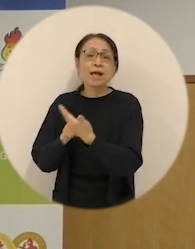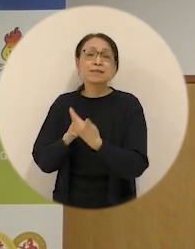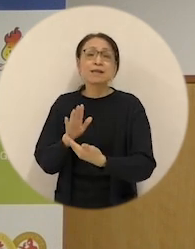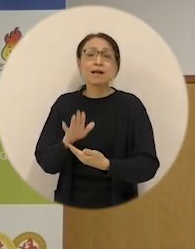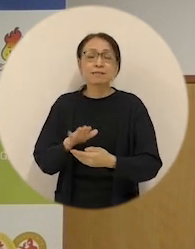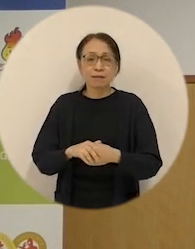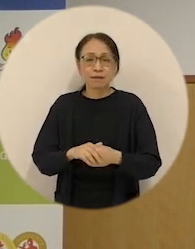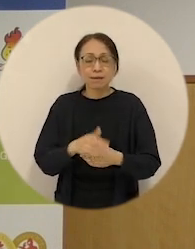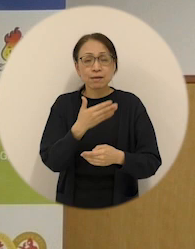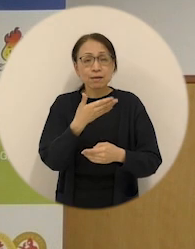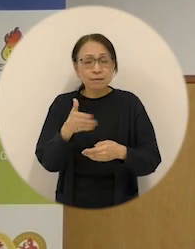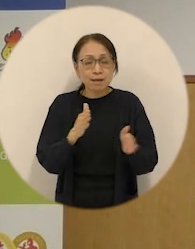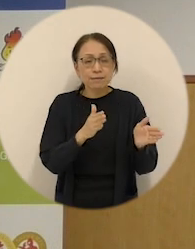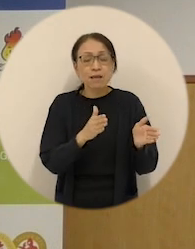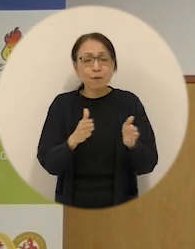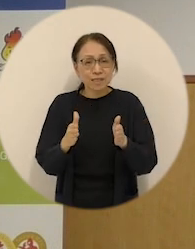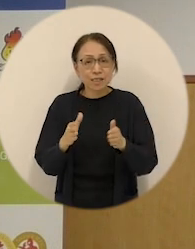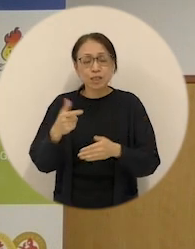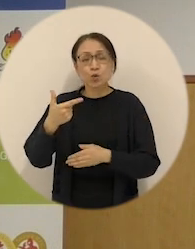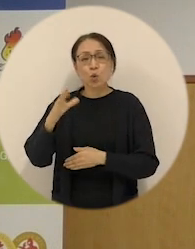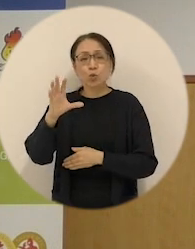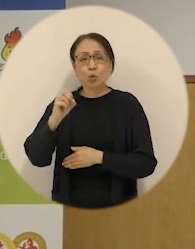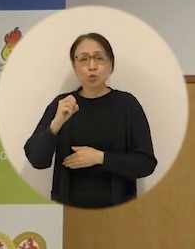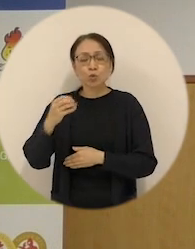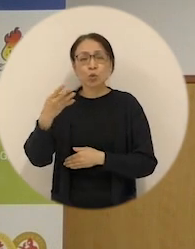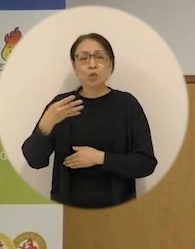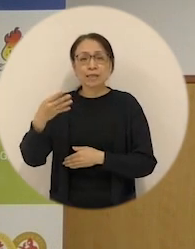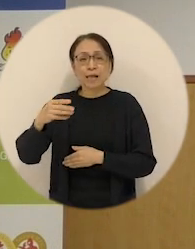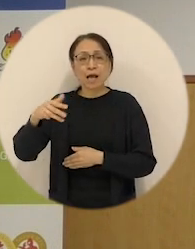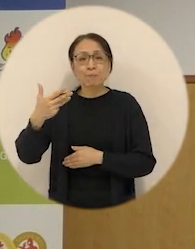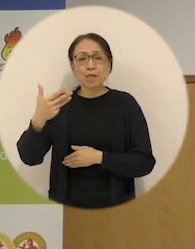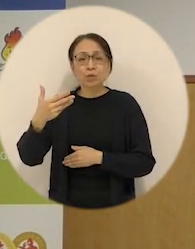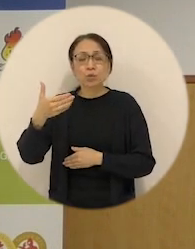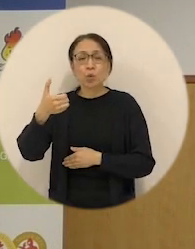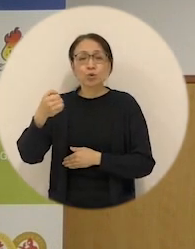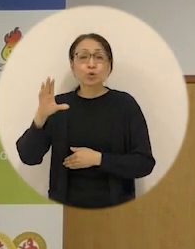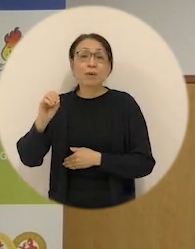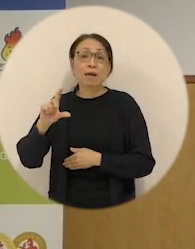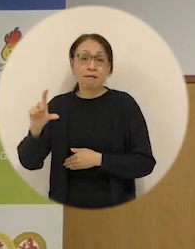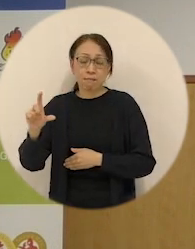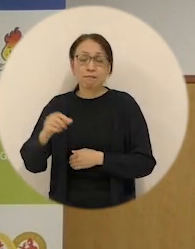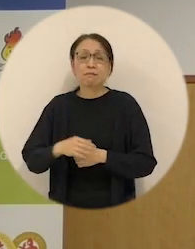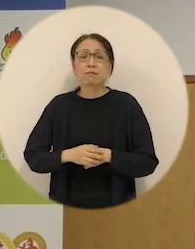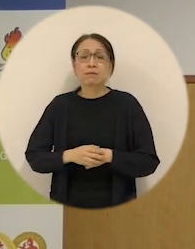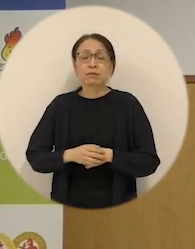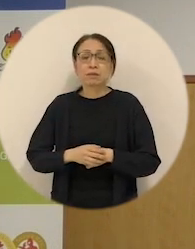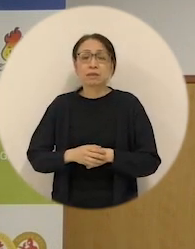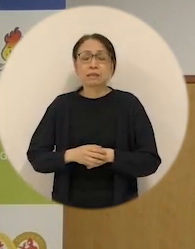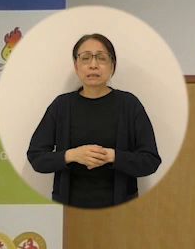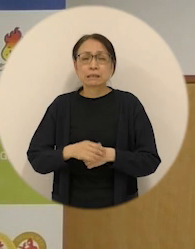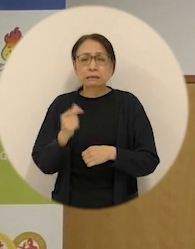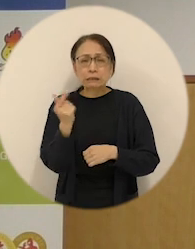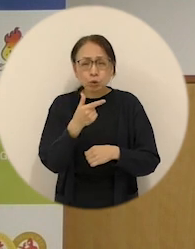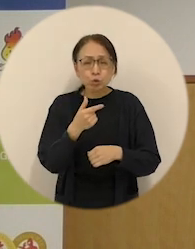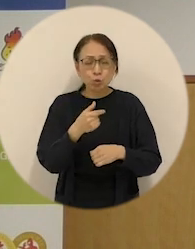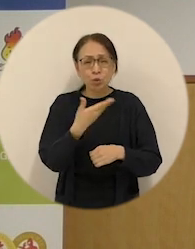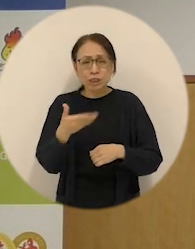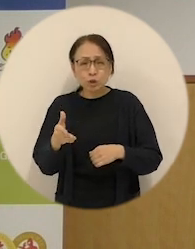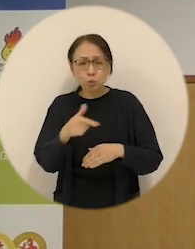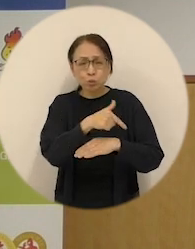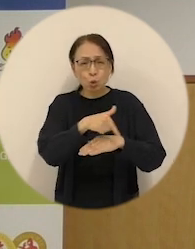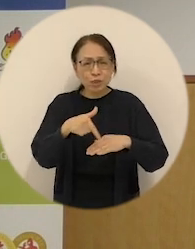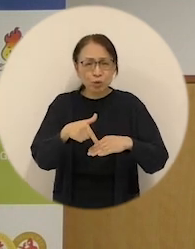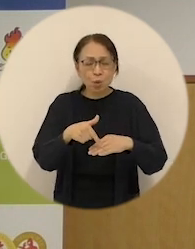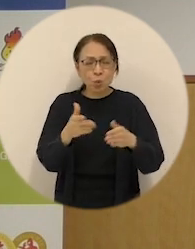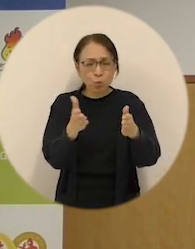河川整備事業6億4850万円、緊急治水対策プロジェクト